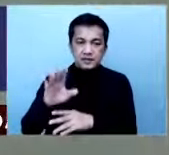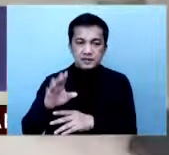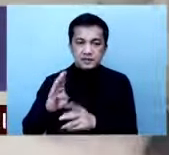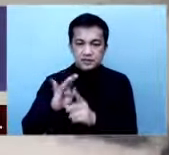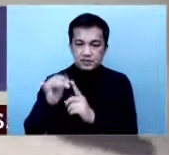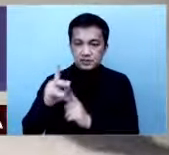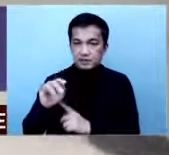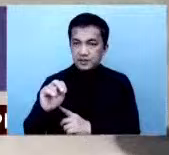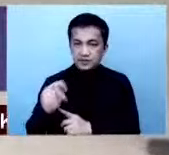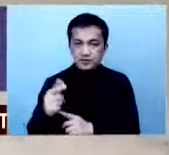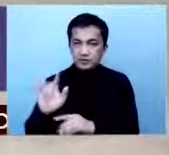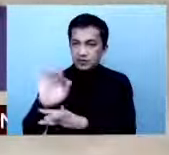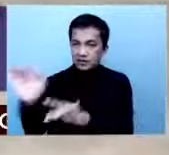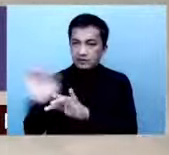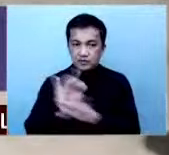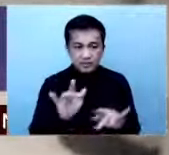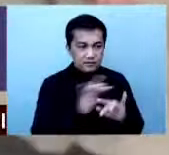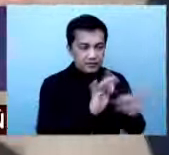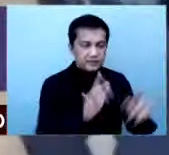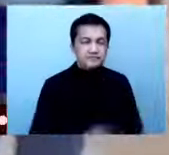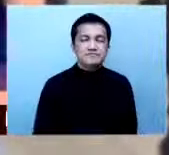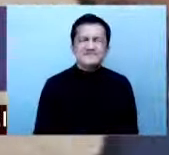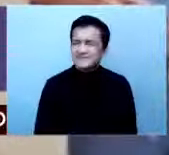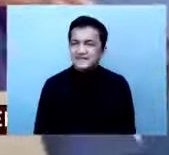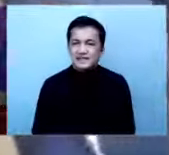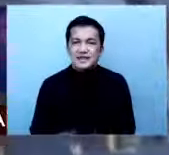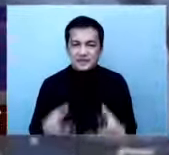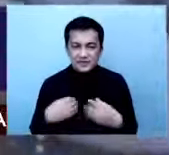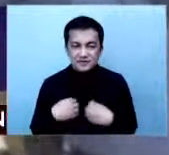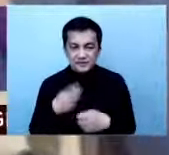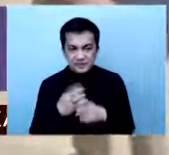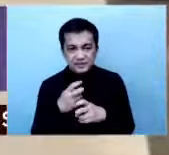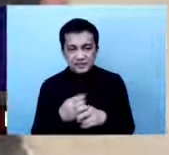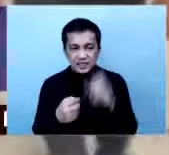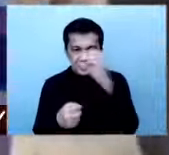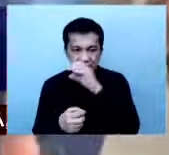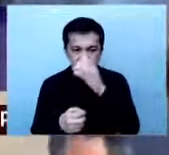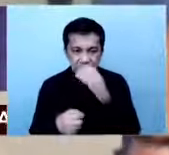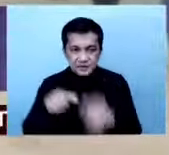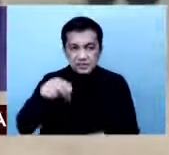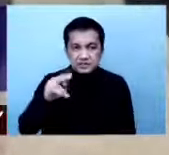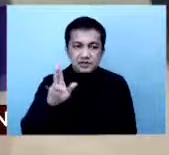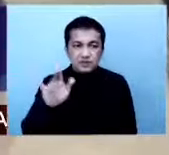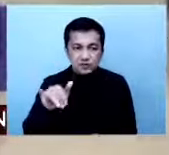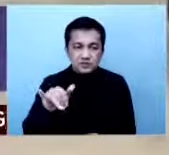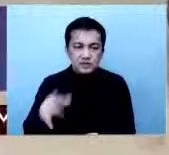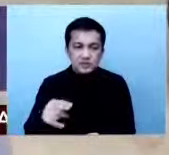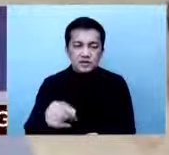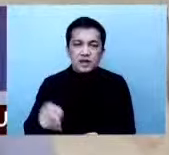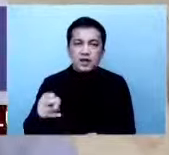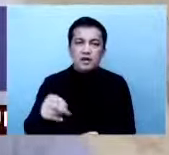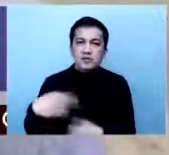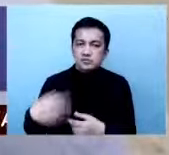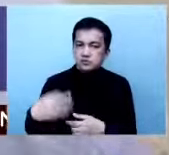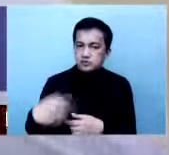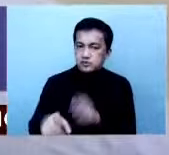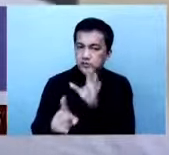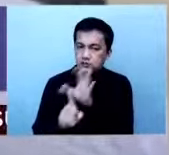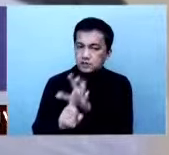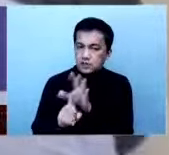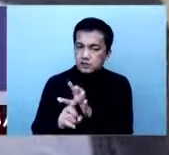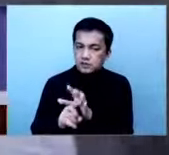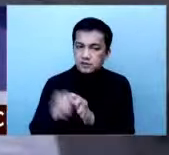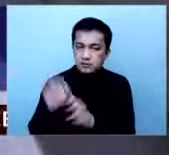doon ng m autoridad na nahihirapan silang matunton si Kiboy bukod pag high prof individual ng